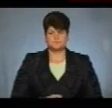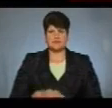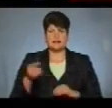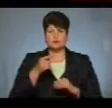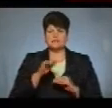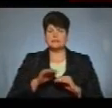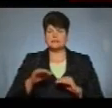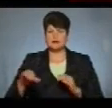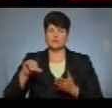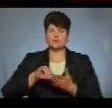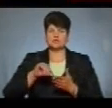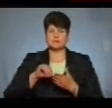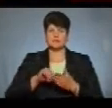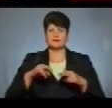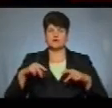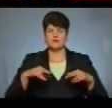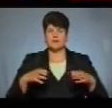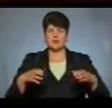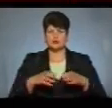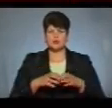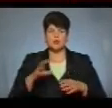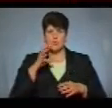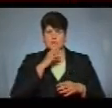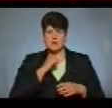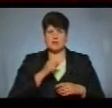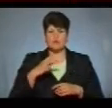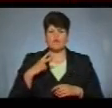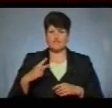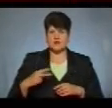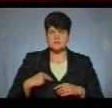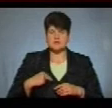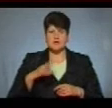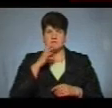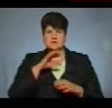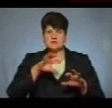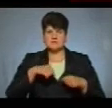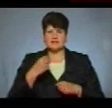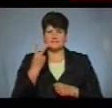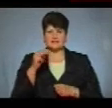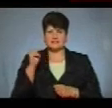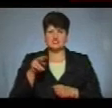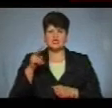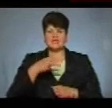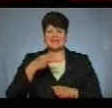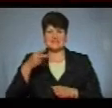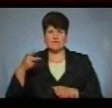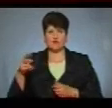Тернопільських дітей, учасників танцювального колективу, обікрали у Франції. Грабіжники забрали понад 2000 євро і